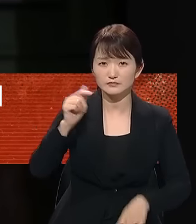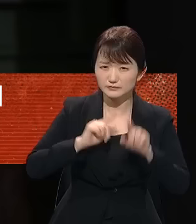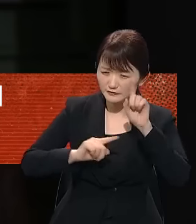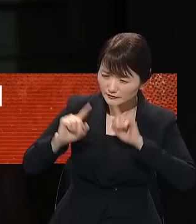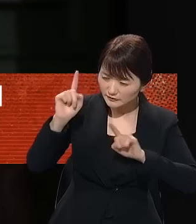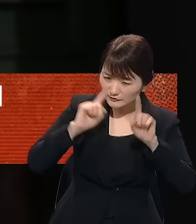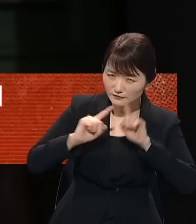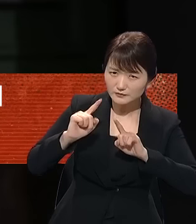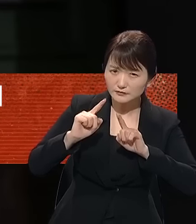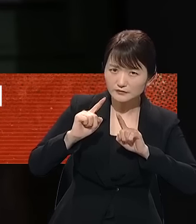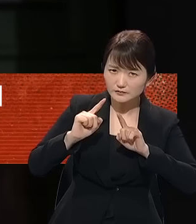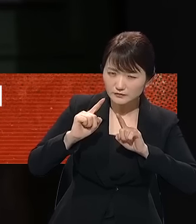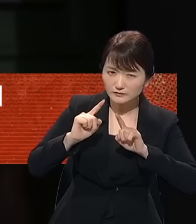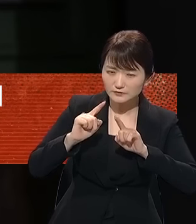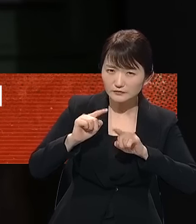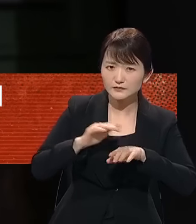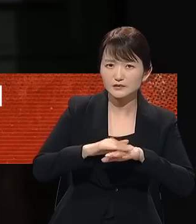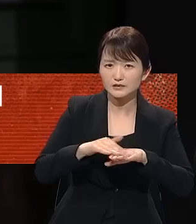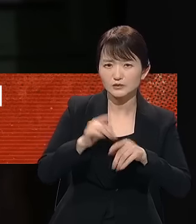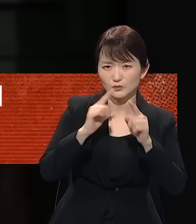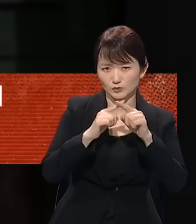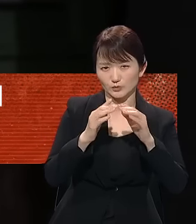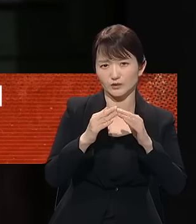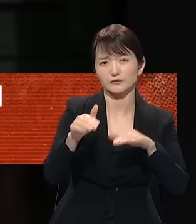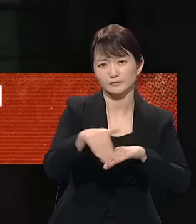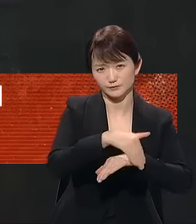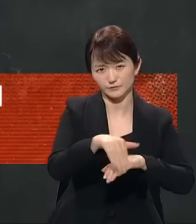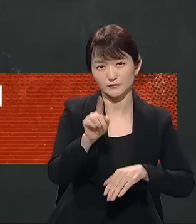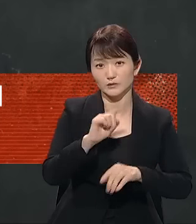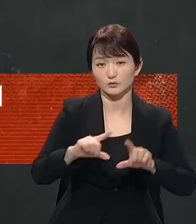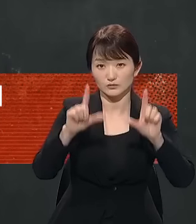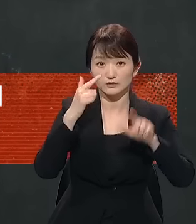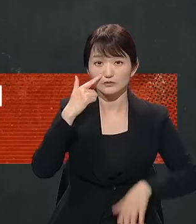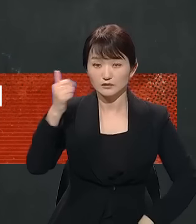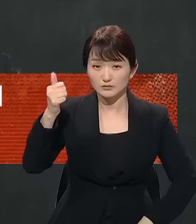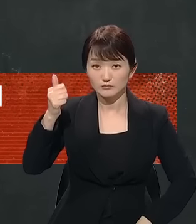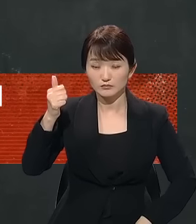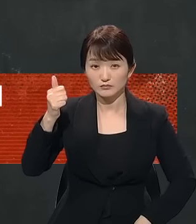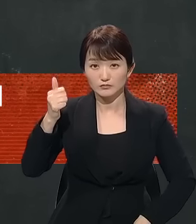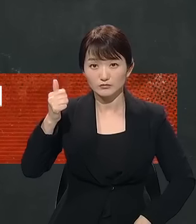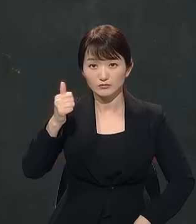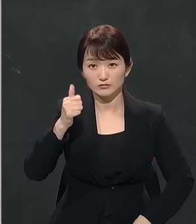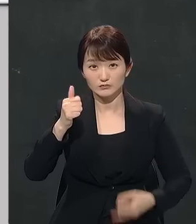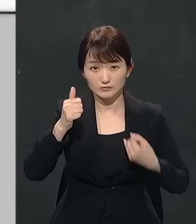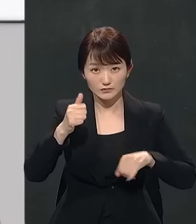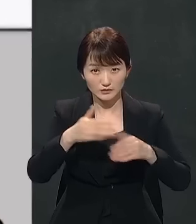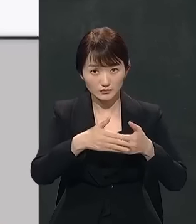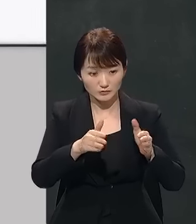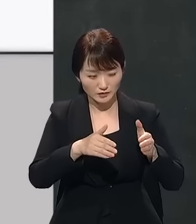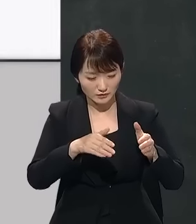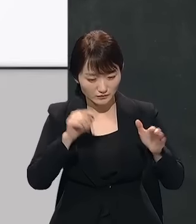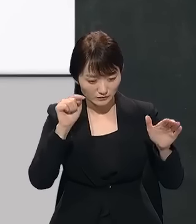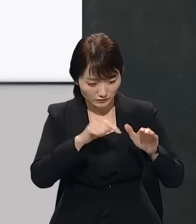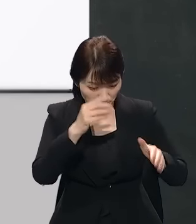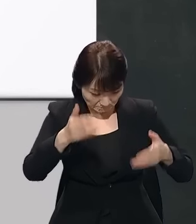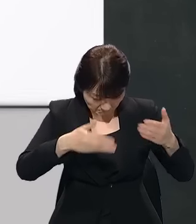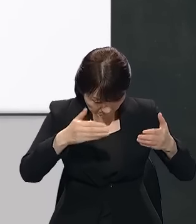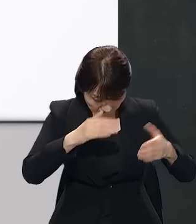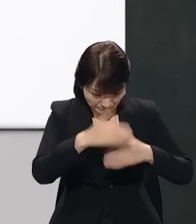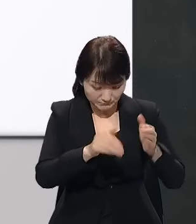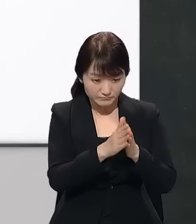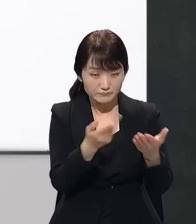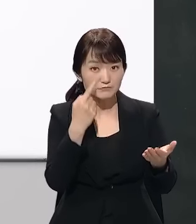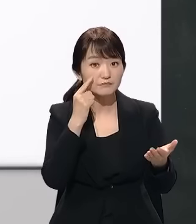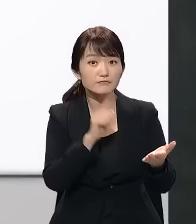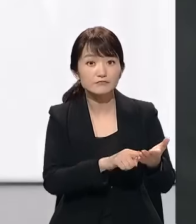좀 보듬으려고 교회에 다니기 시작했습니다. 그러던 어느 날 아버지가 제보자의 방을 뒤지다가 성경책을 찾아낸 거죠.